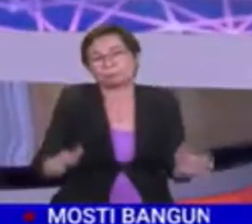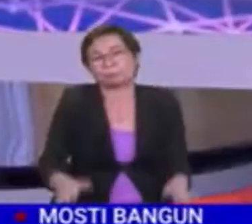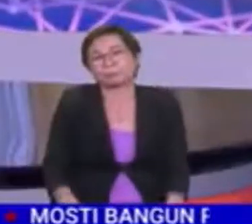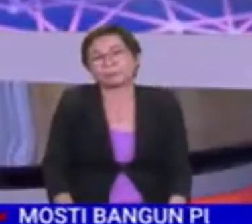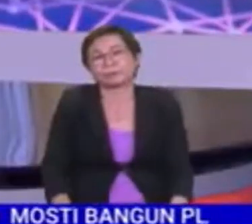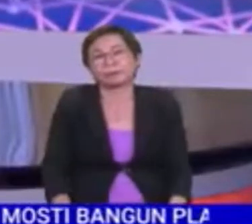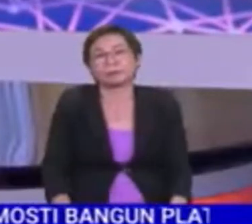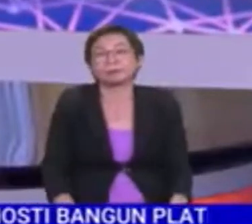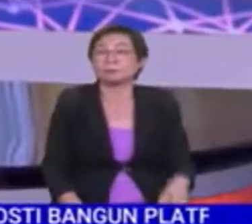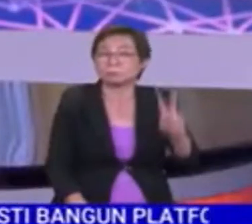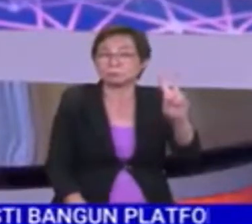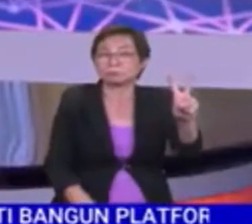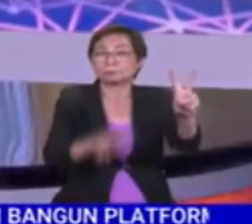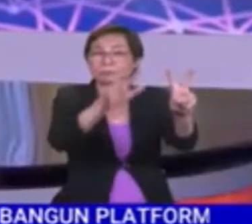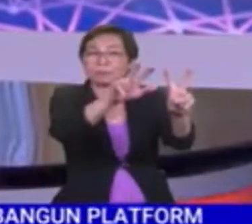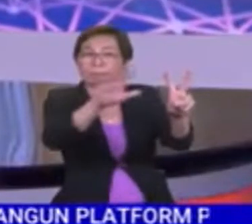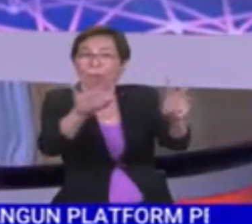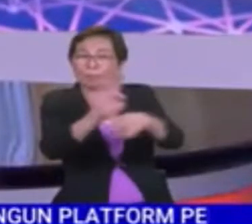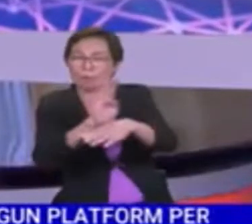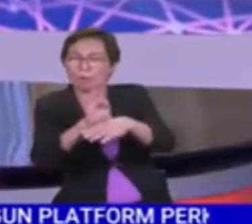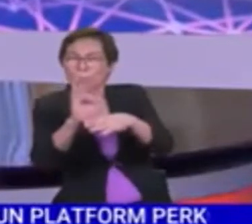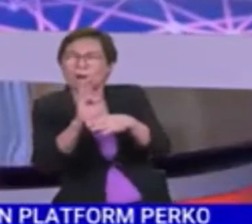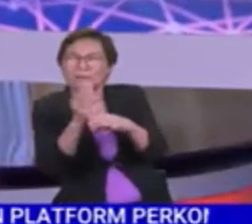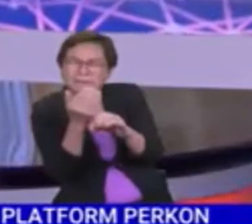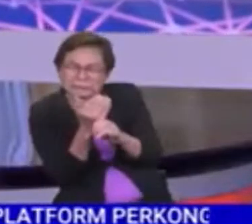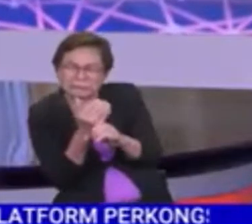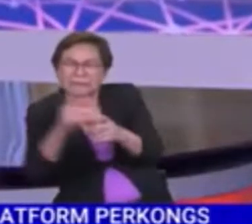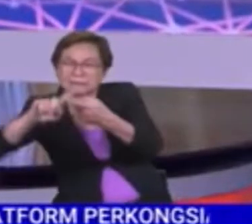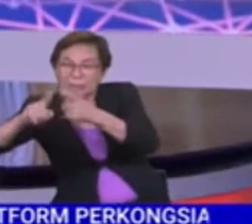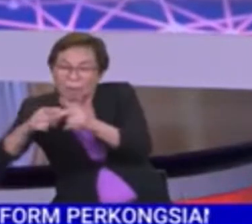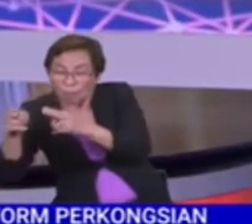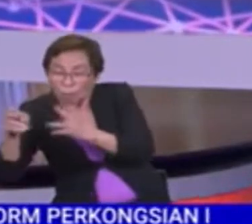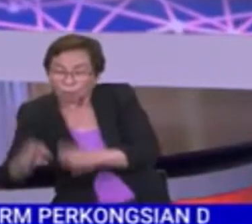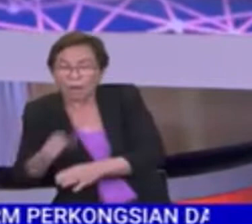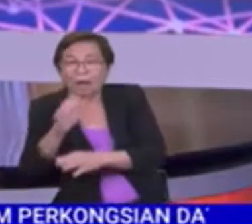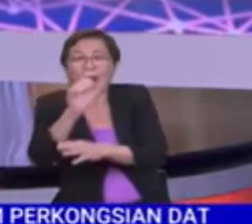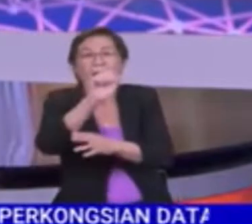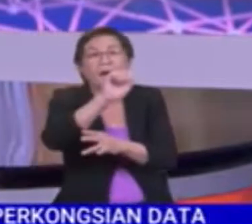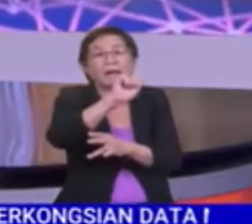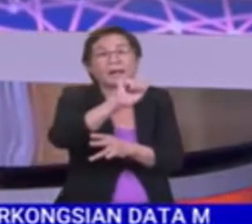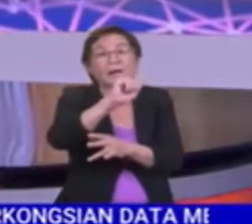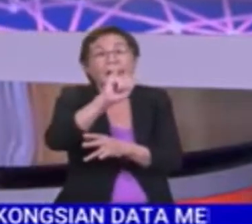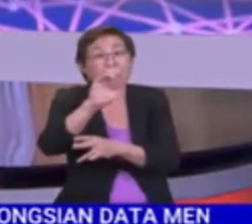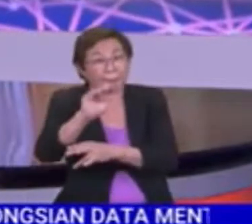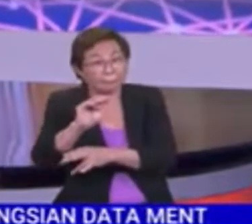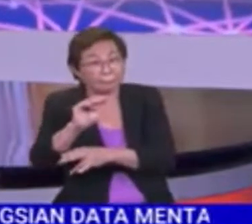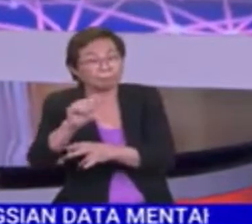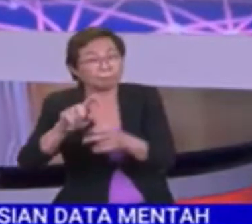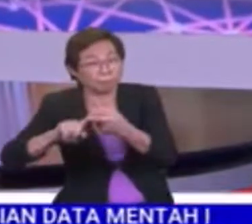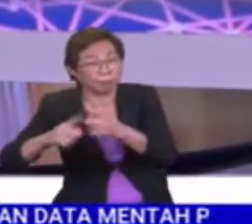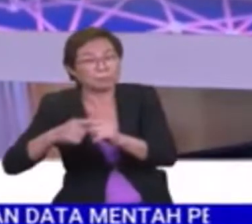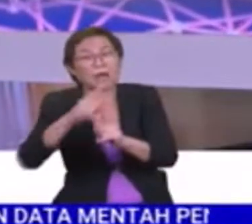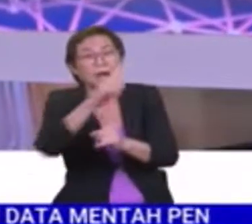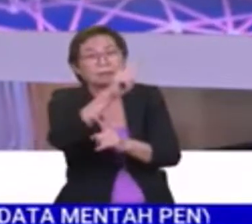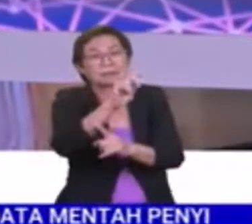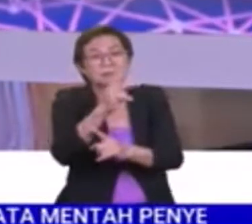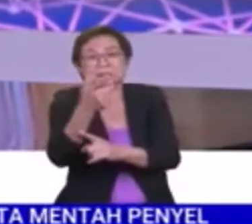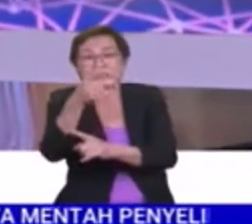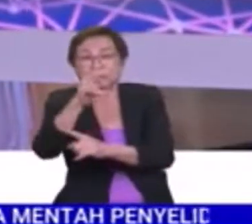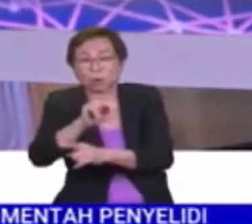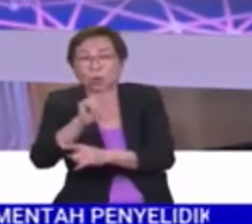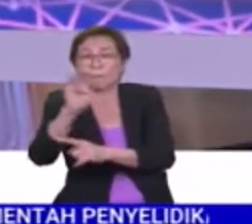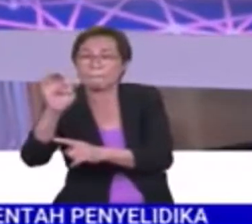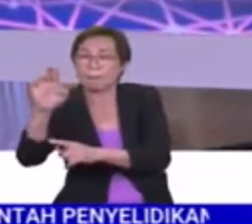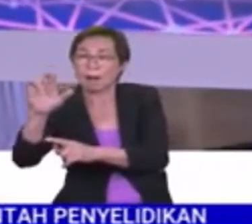Dalam perkembangan lain, 234 peniaga kecil sahabat usahawan Amanah Ikhtiar Malaysia AIM dan Tekun Nasional Daerah